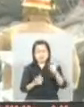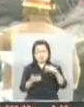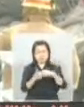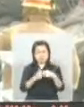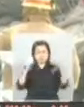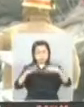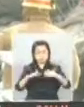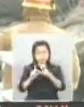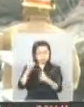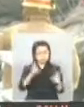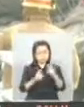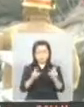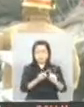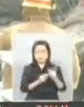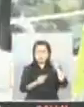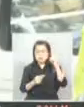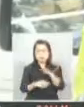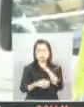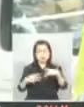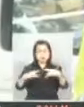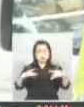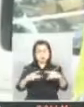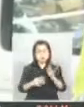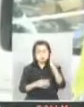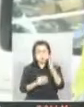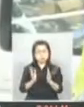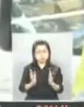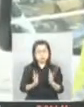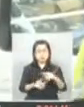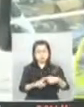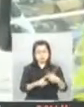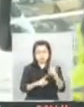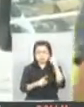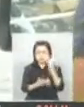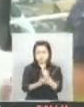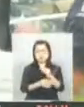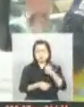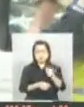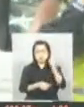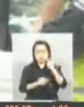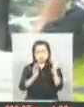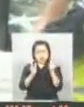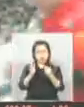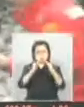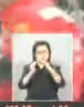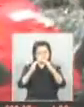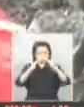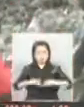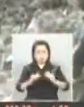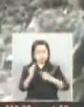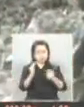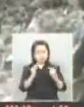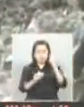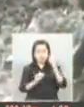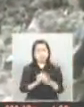จากแผ่นดินไหวอาจไม่เหมาะสมสำหรับการใช้งานไปอีกหลายเดือนและคาดว่าอาจจะต้องทุบทำลายอาคารต่างๆอย่างน้อย